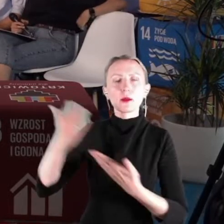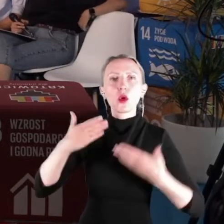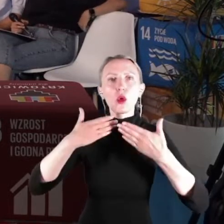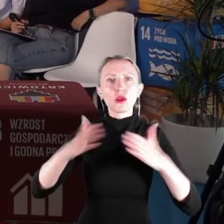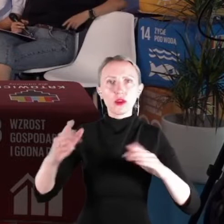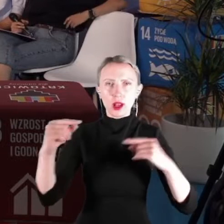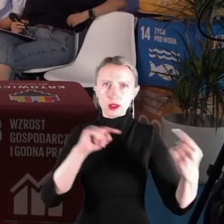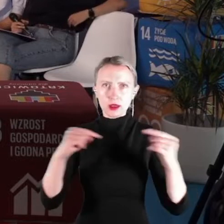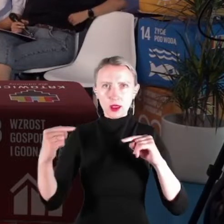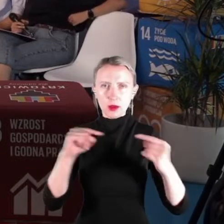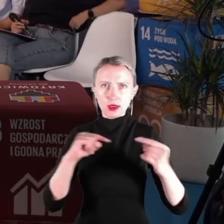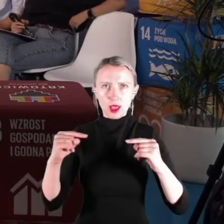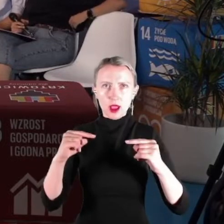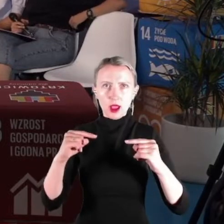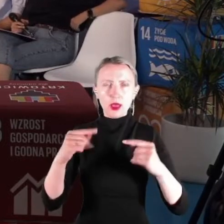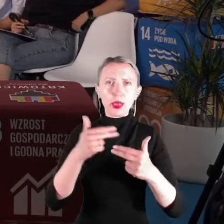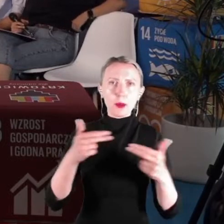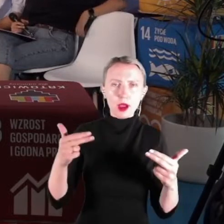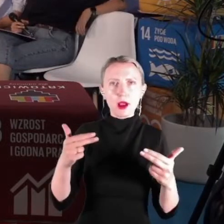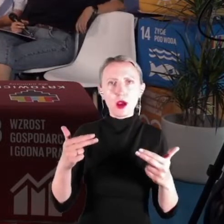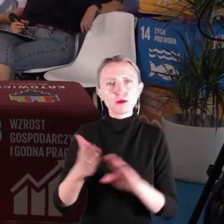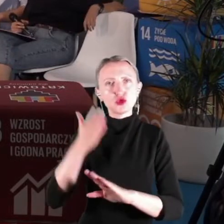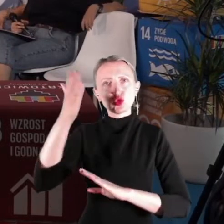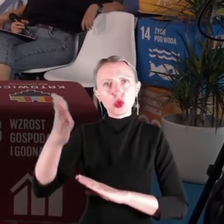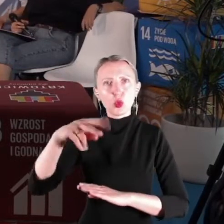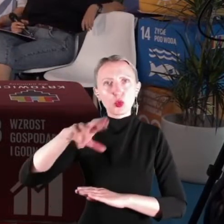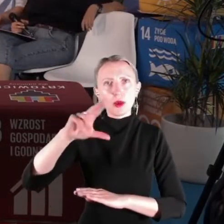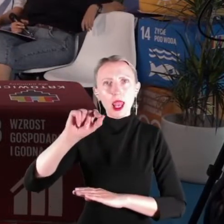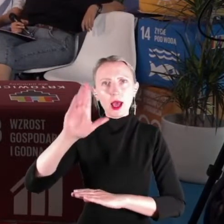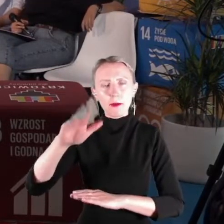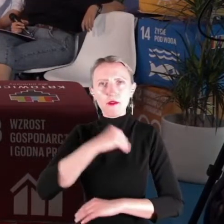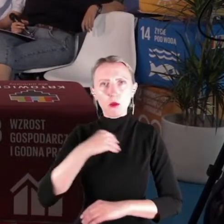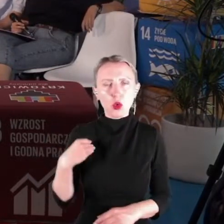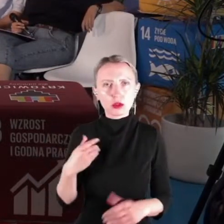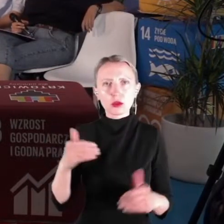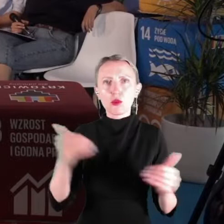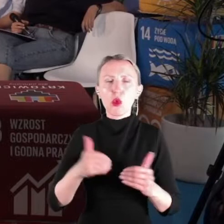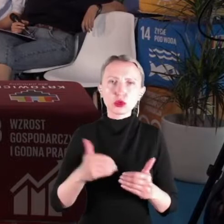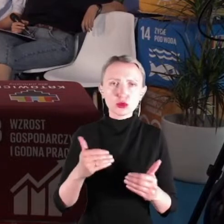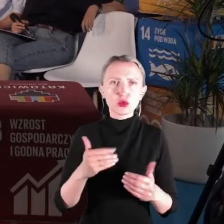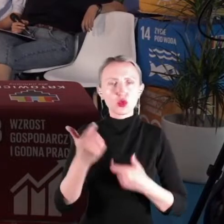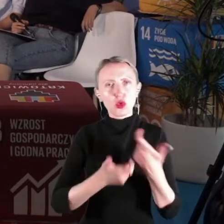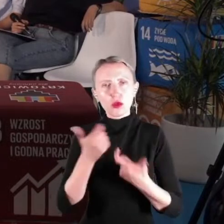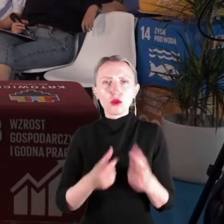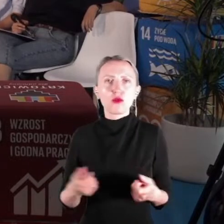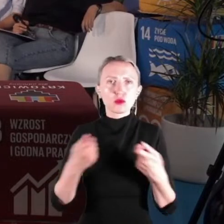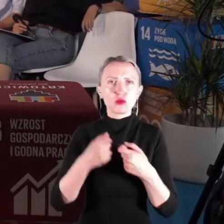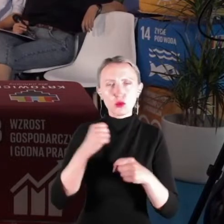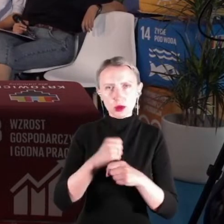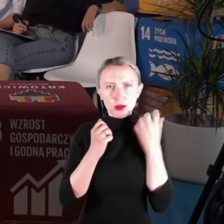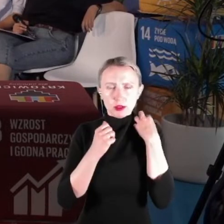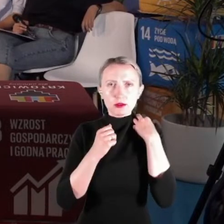na otwartą debatę na temat przyszłości Urban Labów w Polsce, możliwości tworzenia